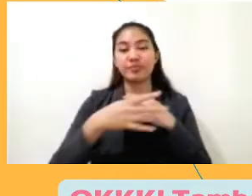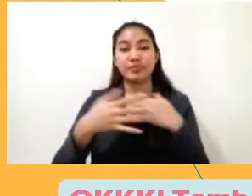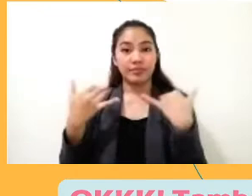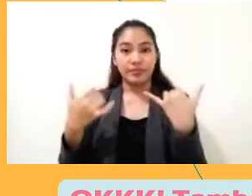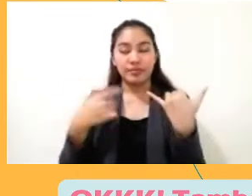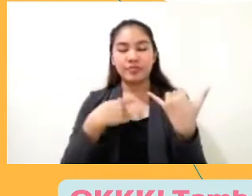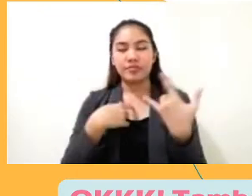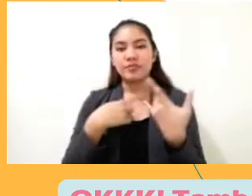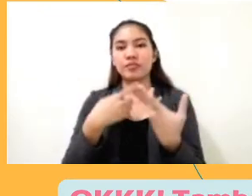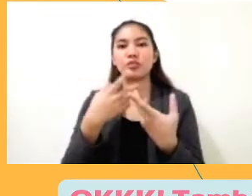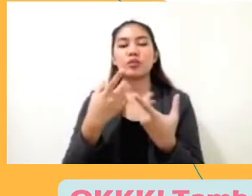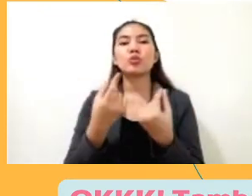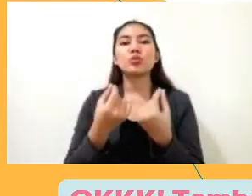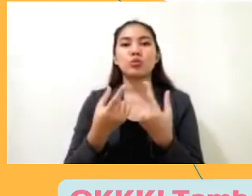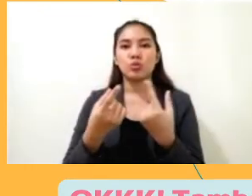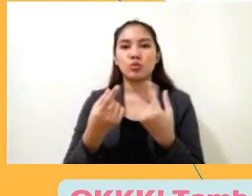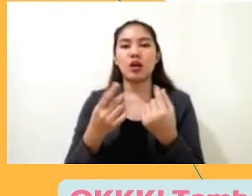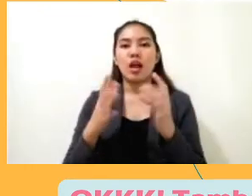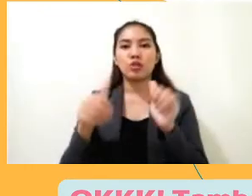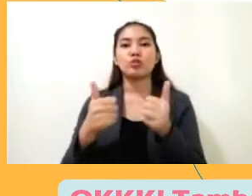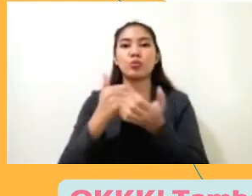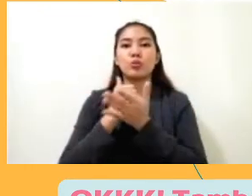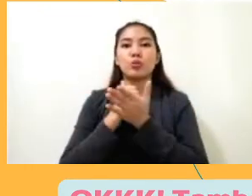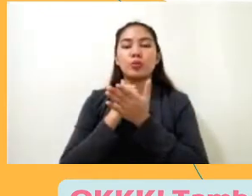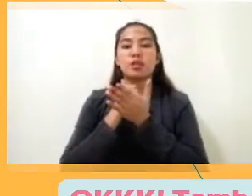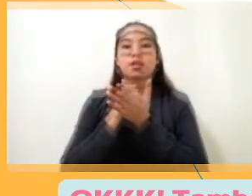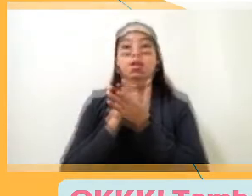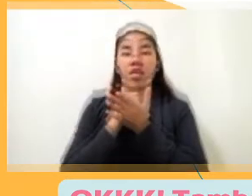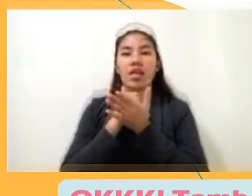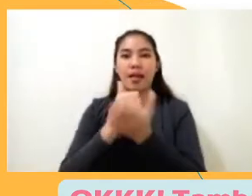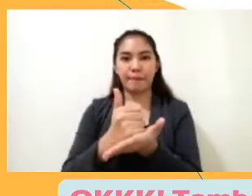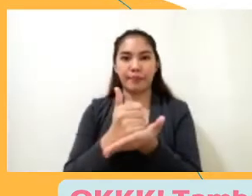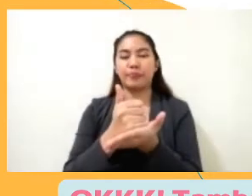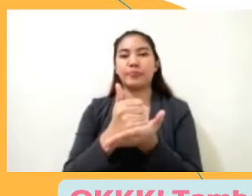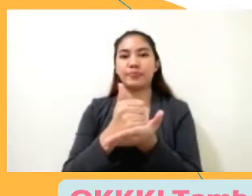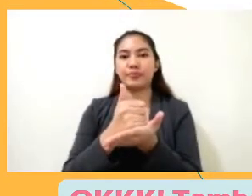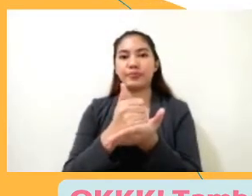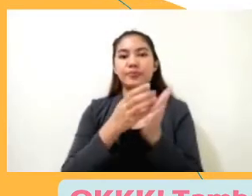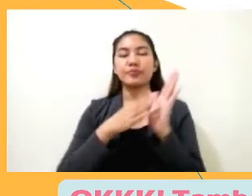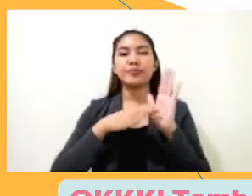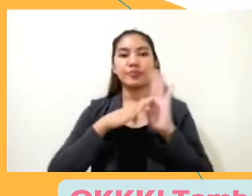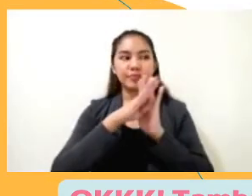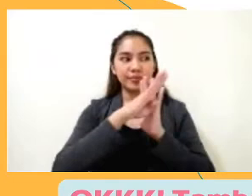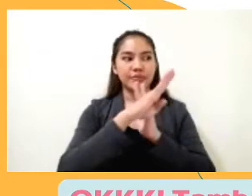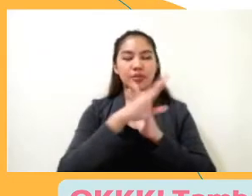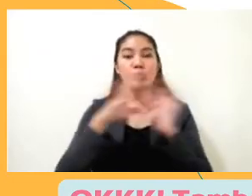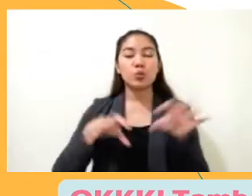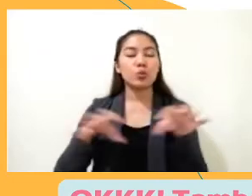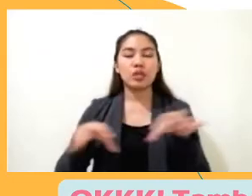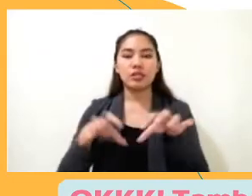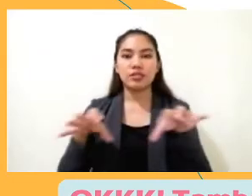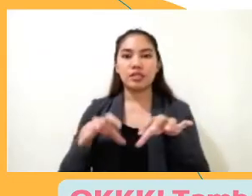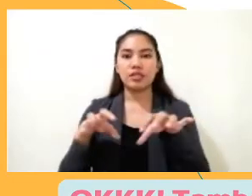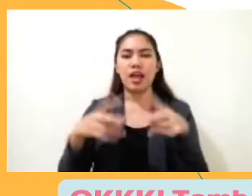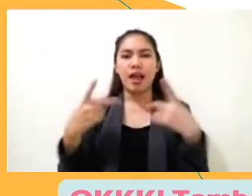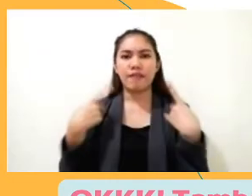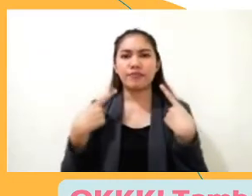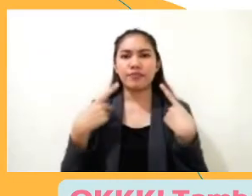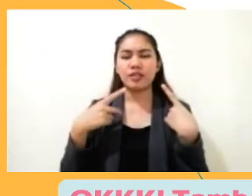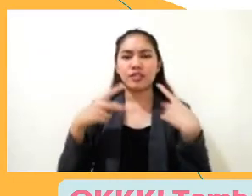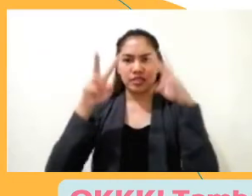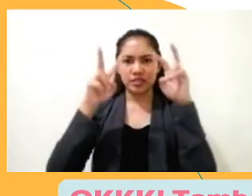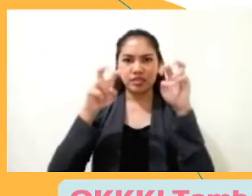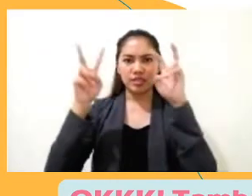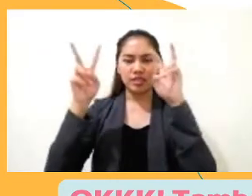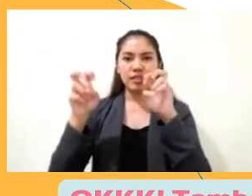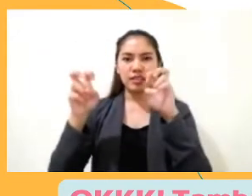rin matulungan sa pag-unlad ng kanyang mga gawain, no? Meron akong tinatawag na